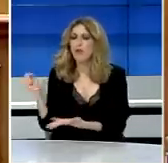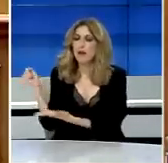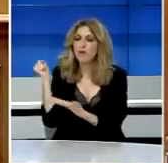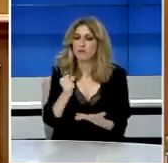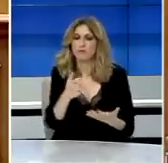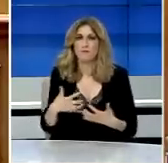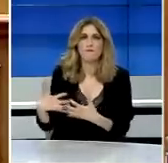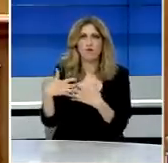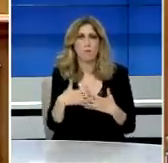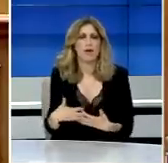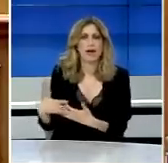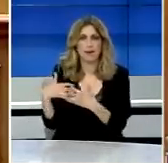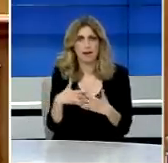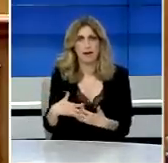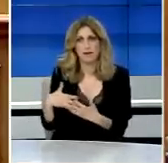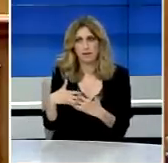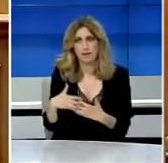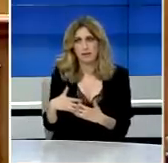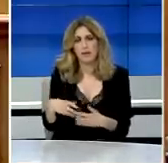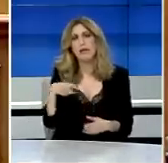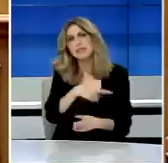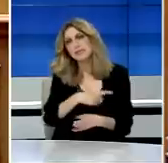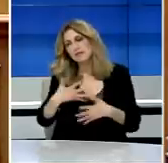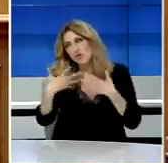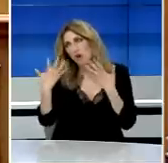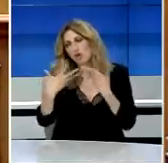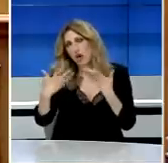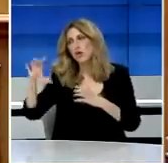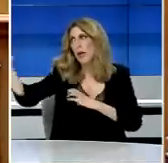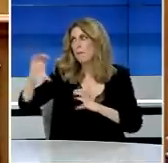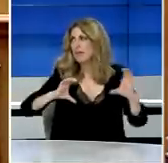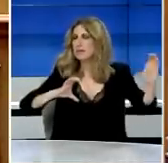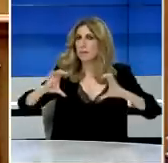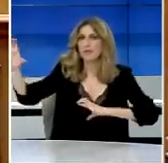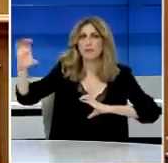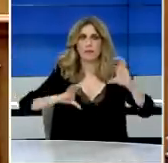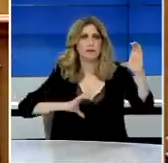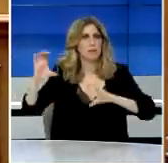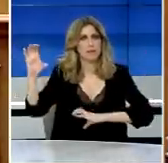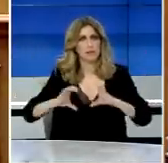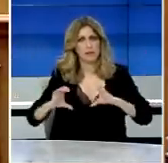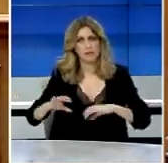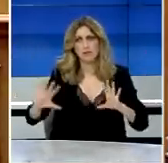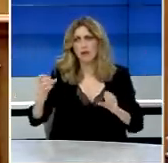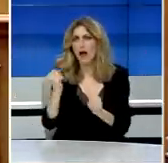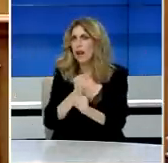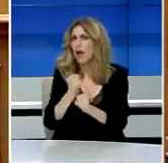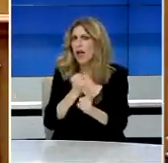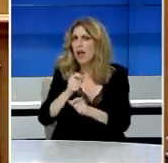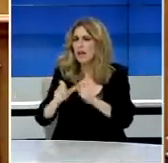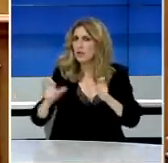της προσέλκυσης των επενδύσεων, προχωράτε και σε μια πολιτική απορρίθμιση των εργασιακών σχέσεων, μείωση των